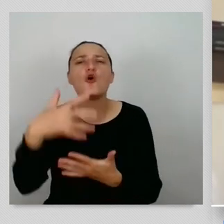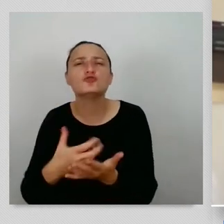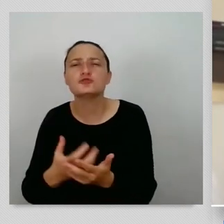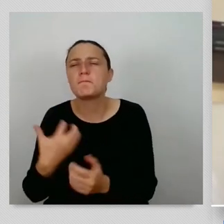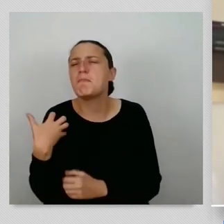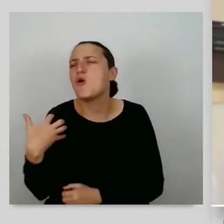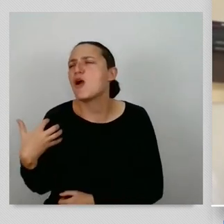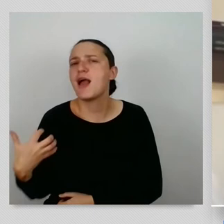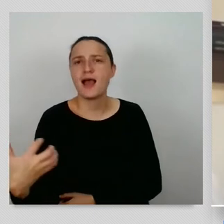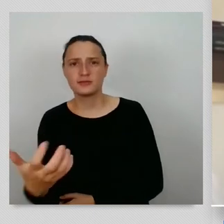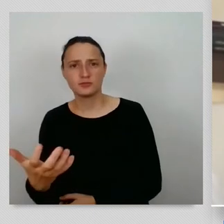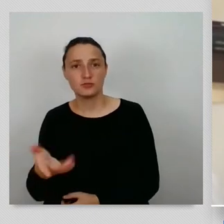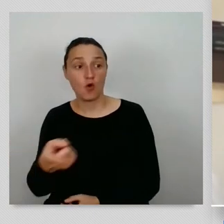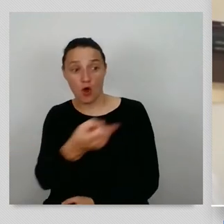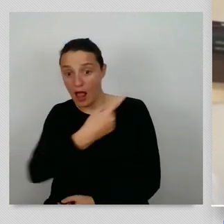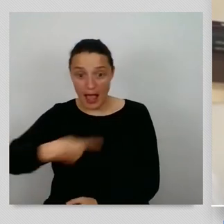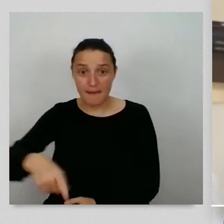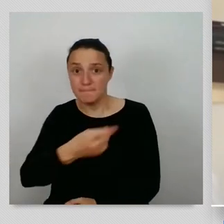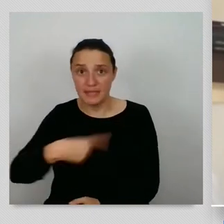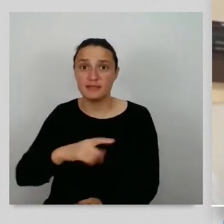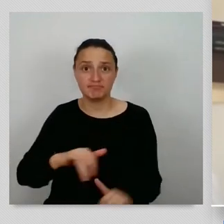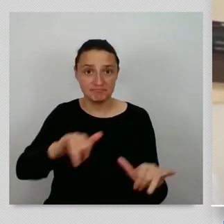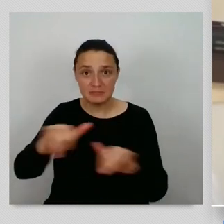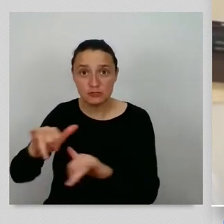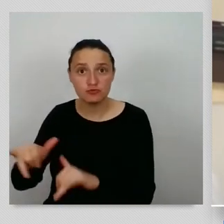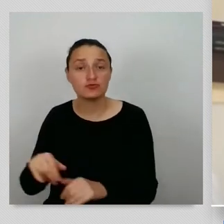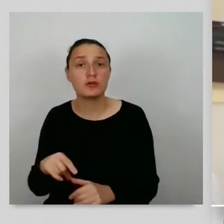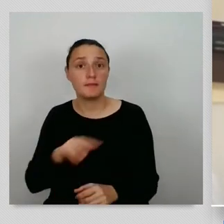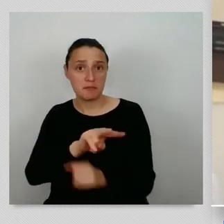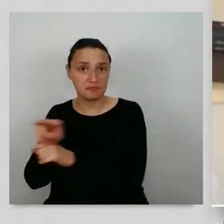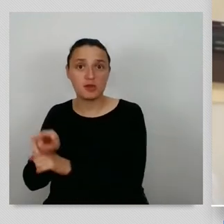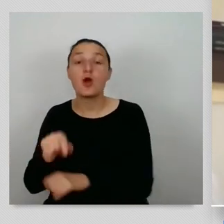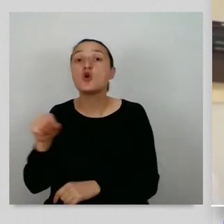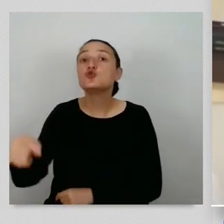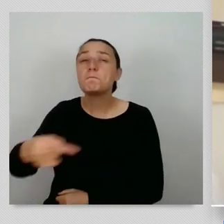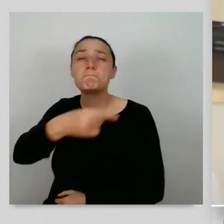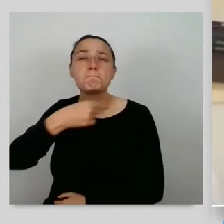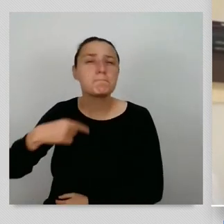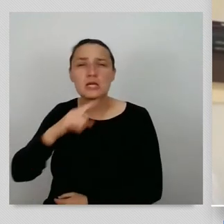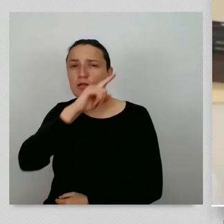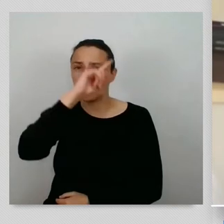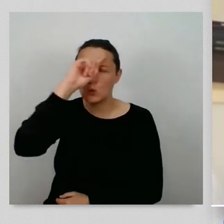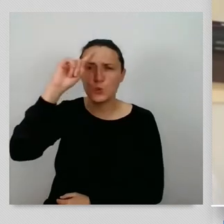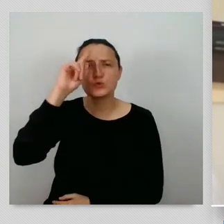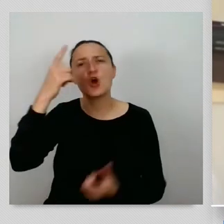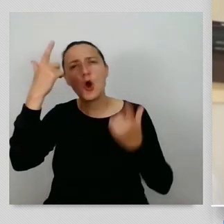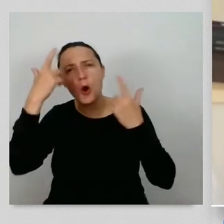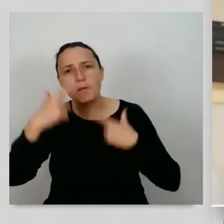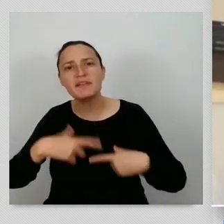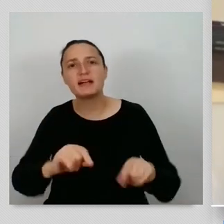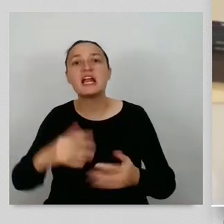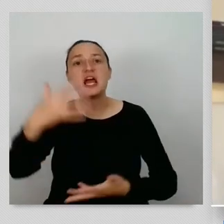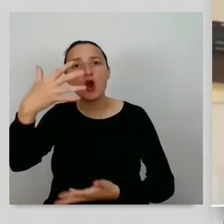który jesteśmy my ludzie dysponentem. Trzeba to podkreślić i że to my ludzie, my obywatele dysponujemy